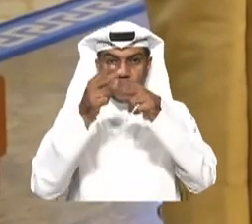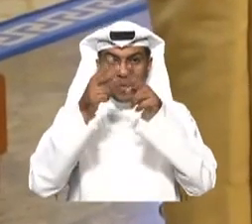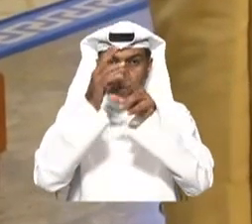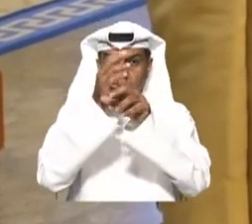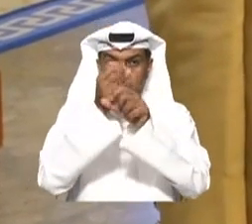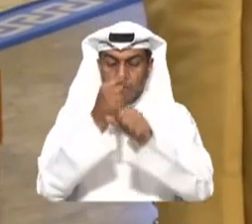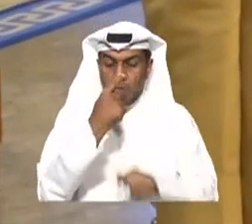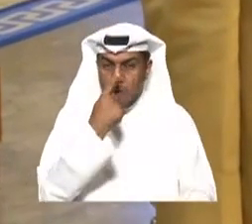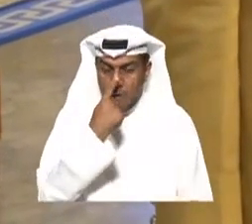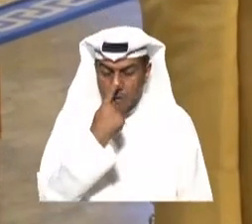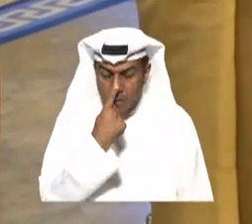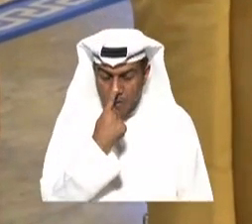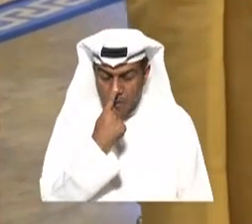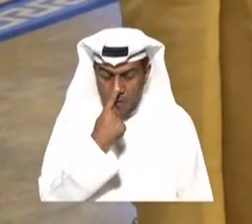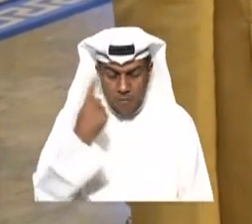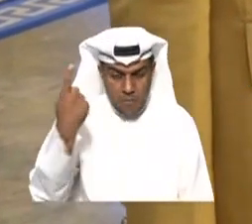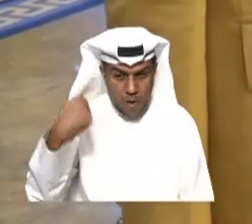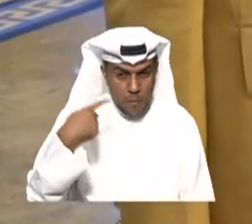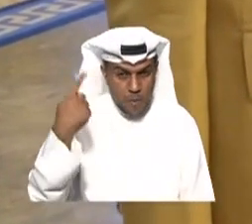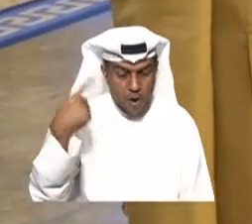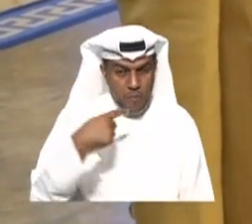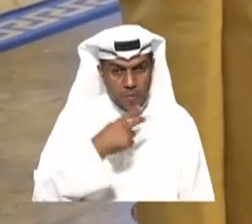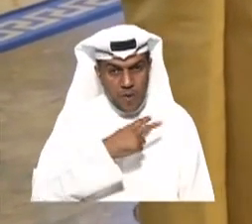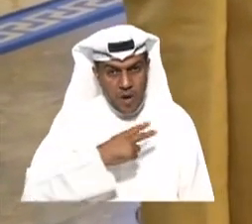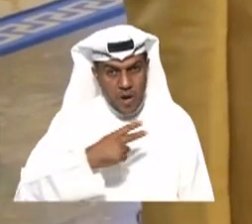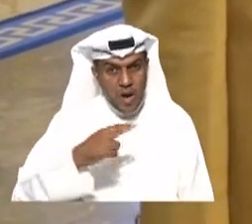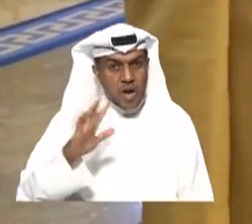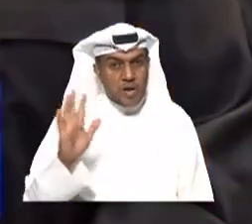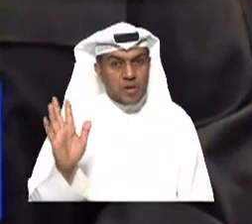مطيعا لجميع الأوامر الحقة